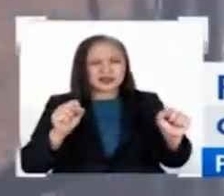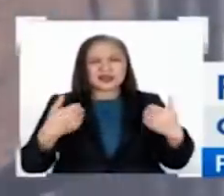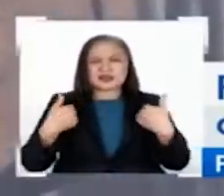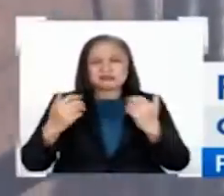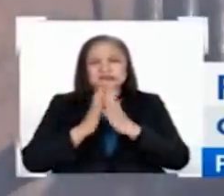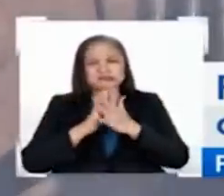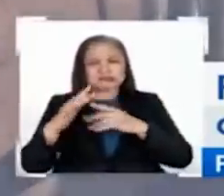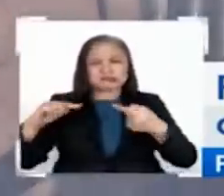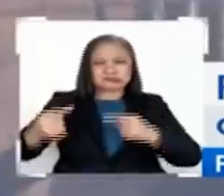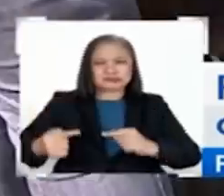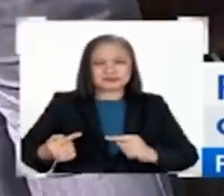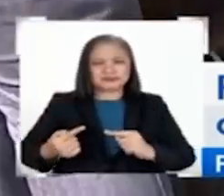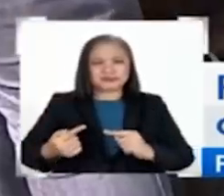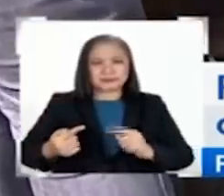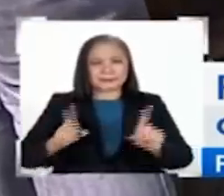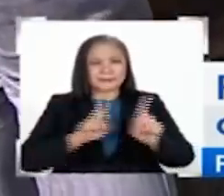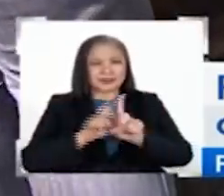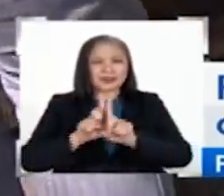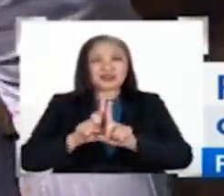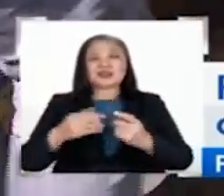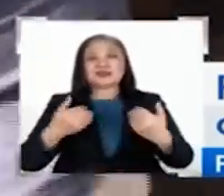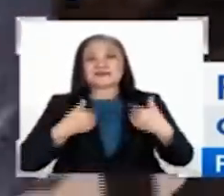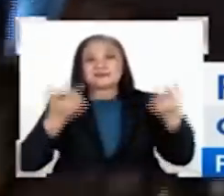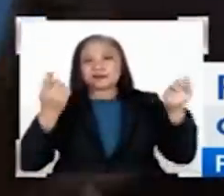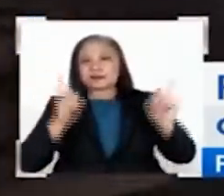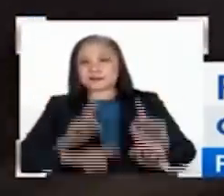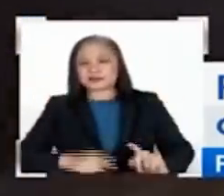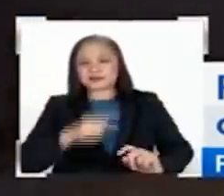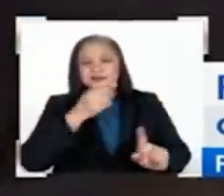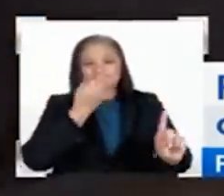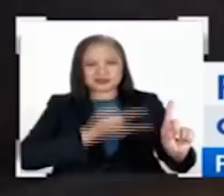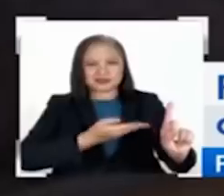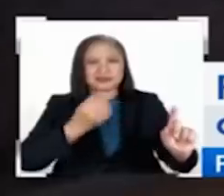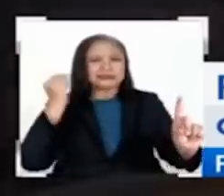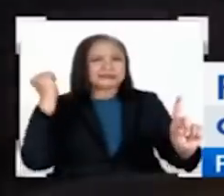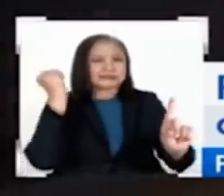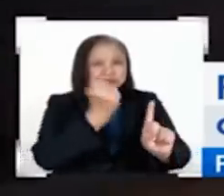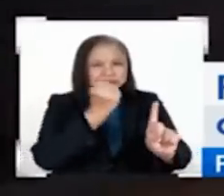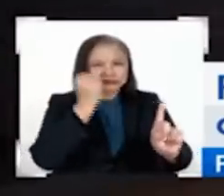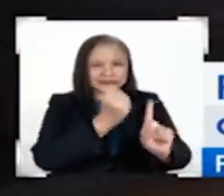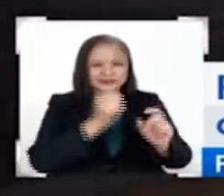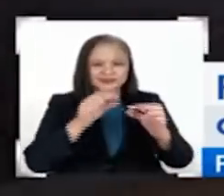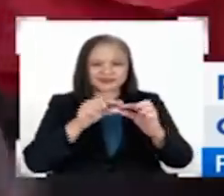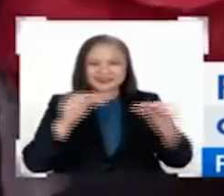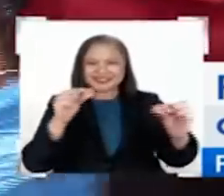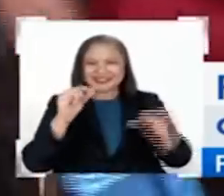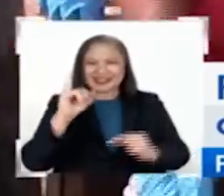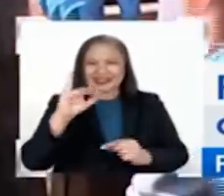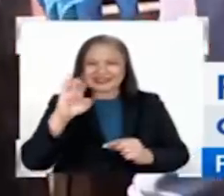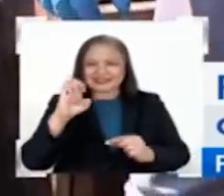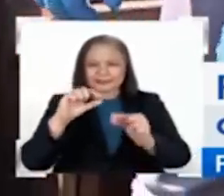mga napagdiskitahan pa. Si Nelvi, sinaksak daw ng ice pick.